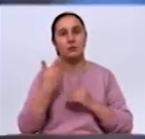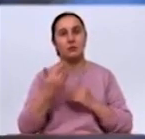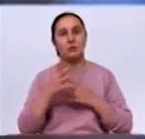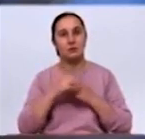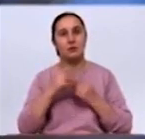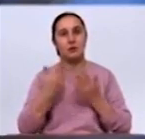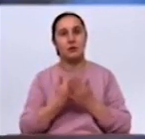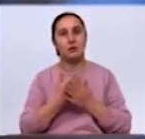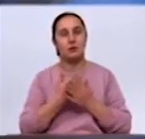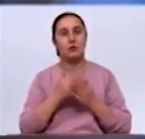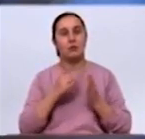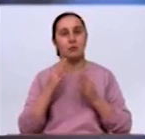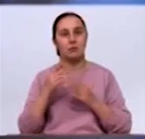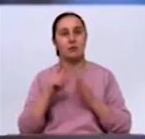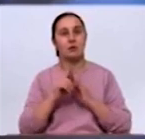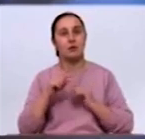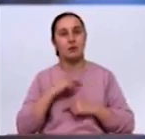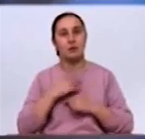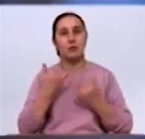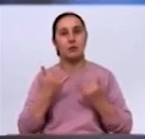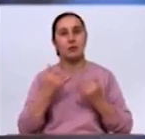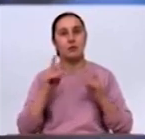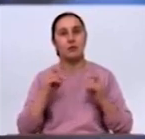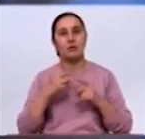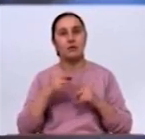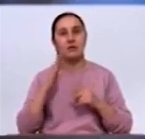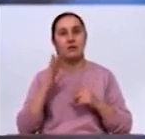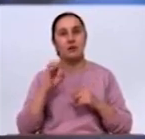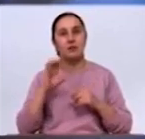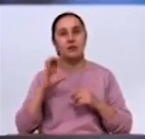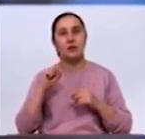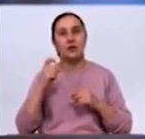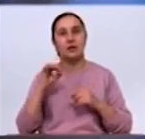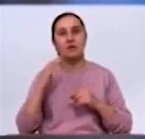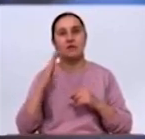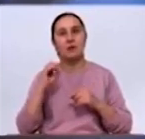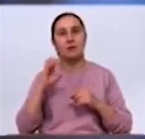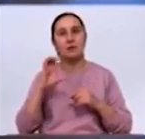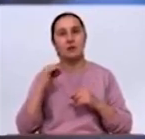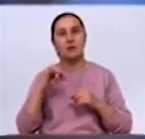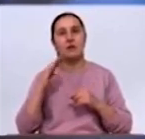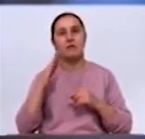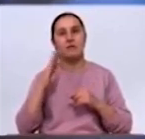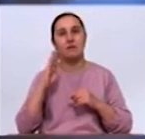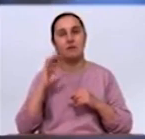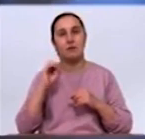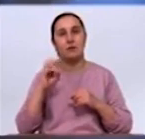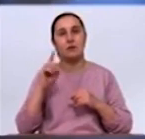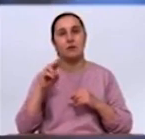bilan yangi bobga yetib keldik. Bugungi mavzuyimiz web sahifa, veb-sayt va web dizayn